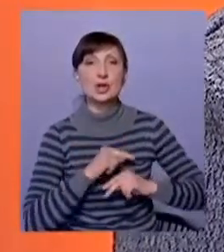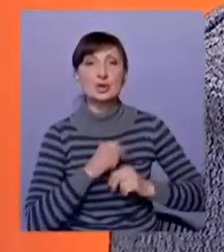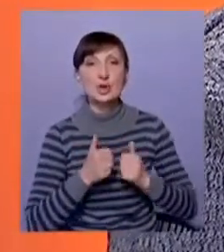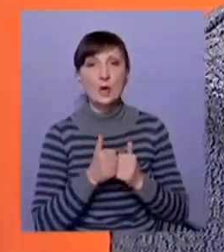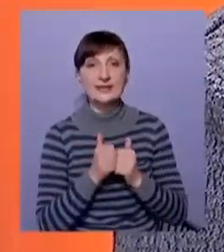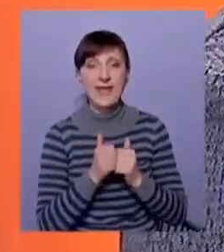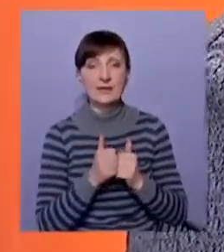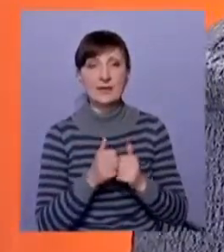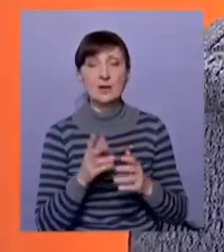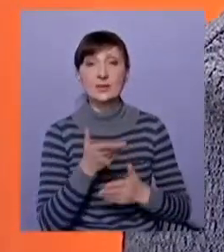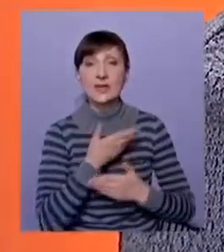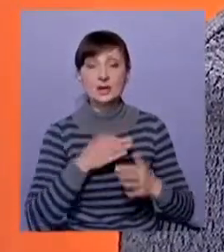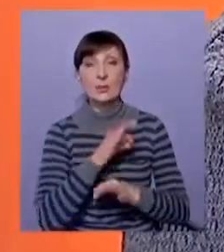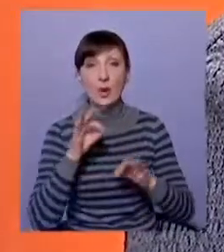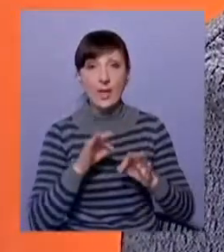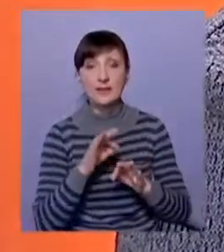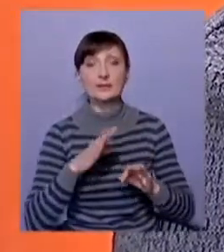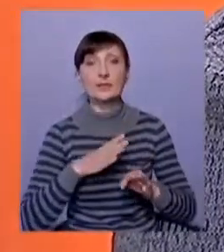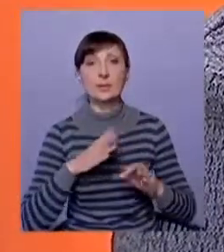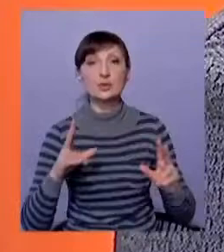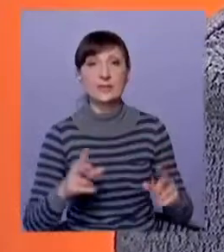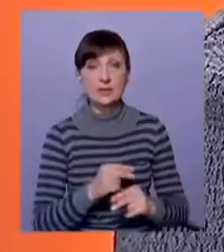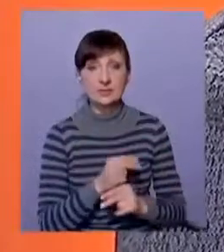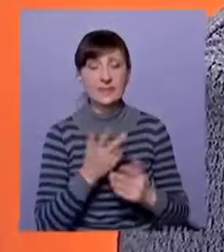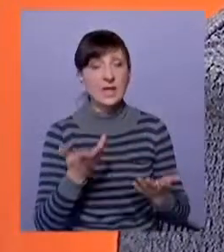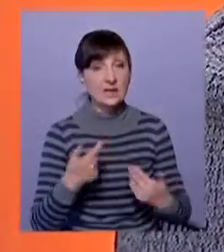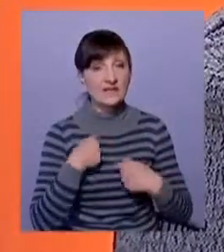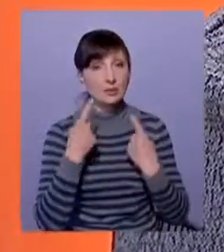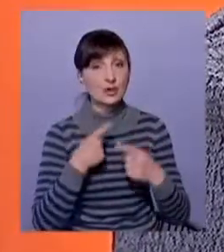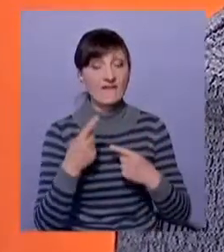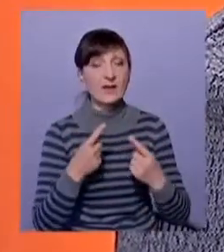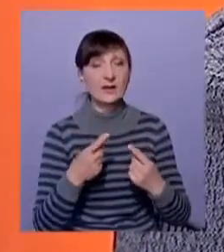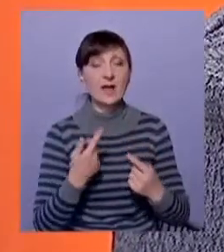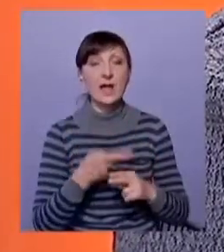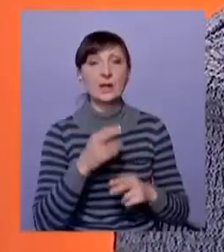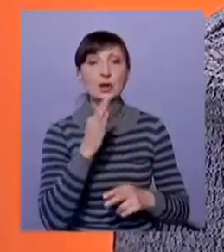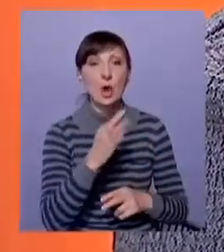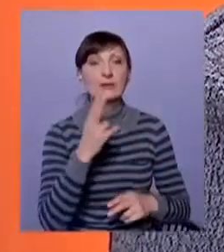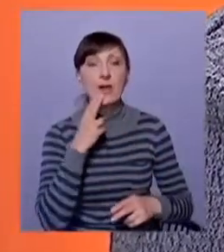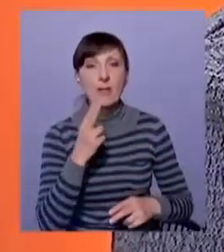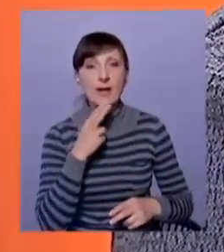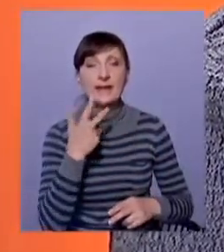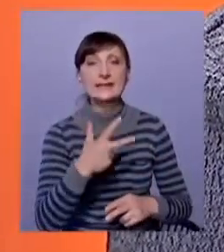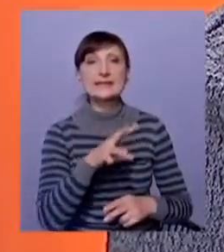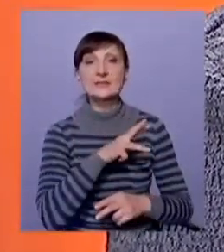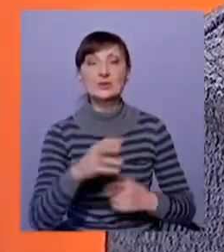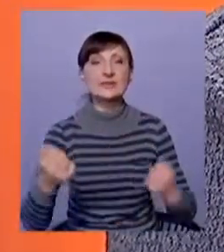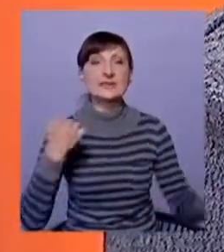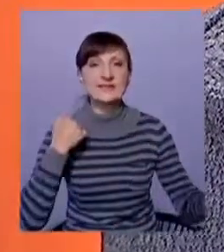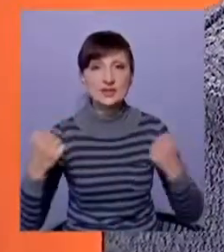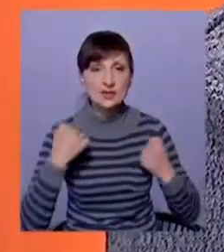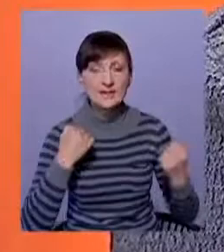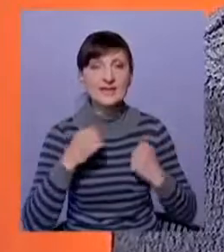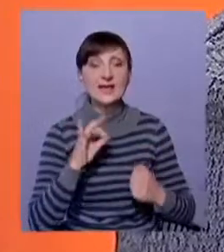наш проект «Здоровые города» был успешен. Ну и то, что я вам говорила, это 0 табака, 30 минут физической активности